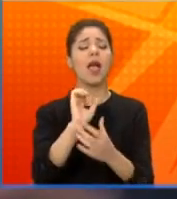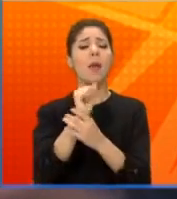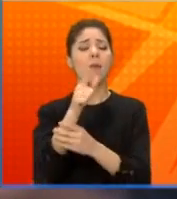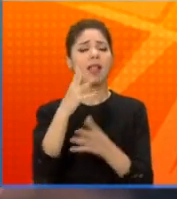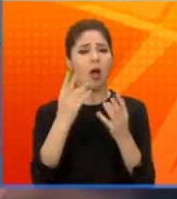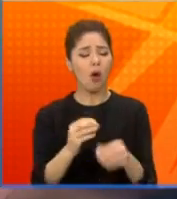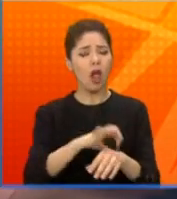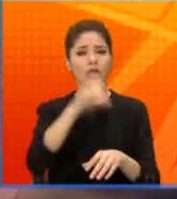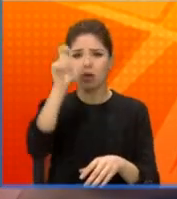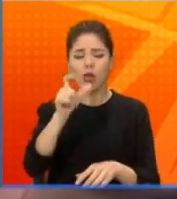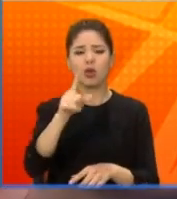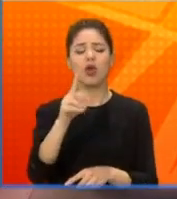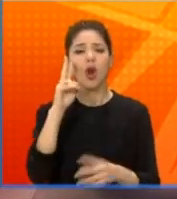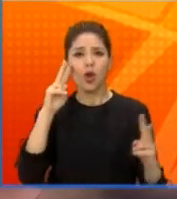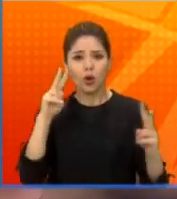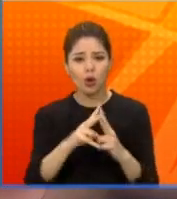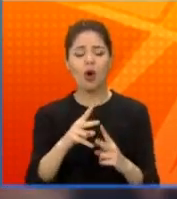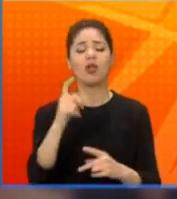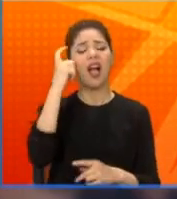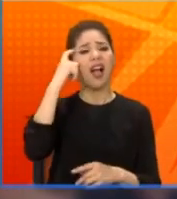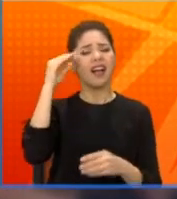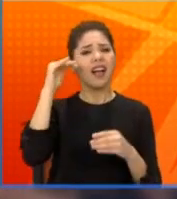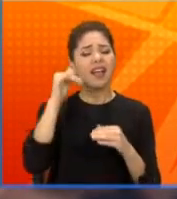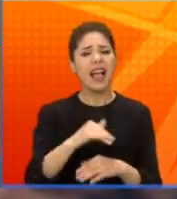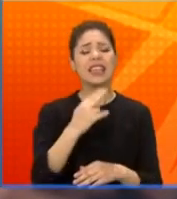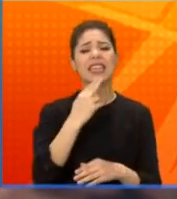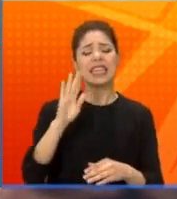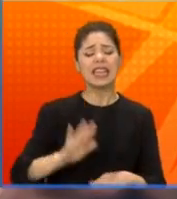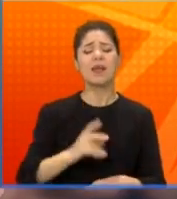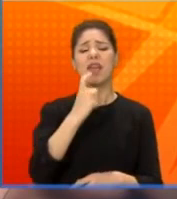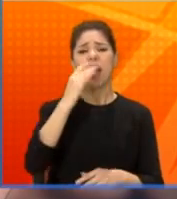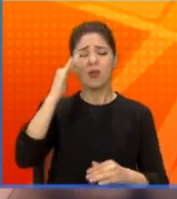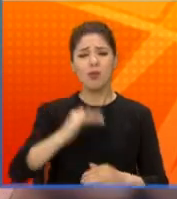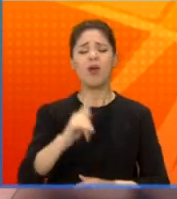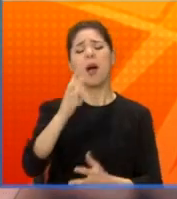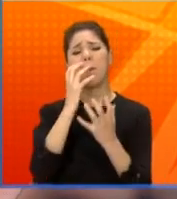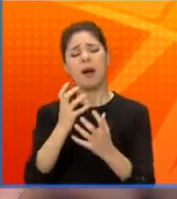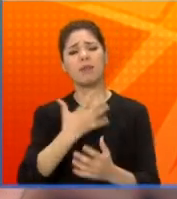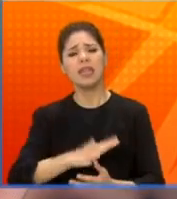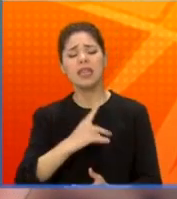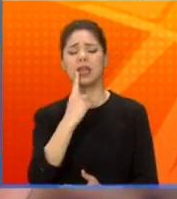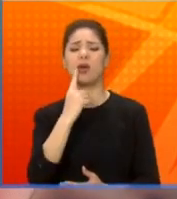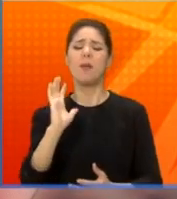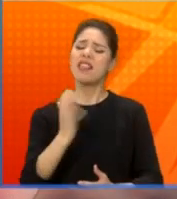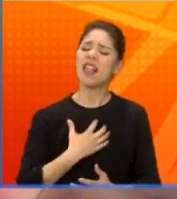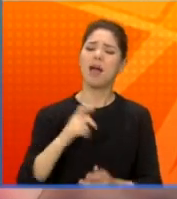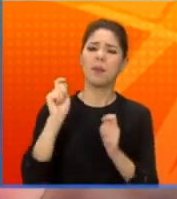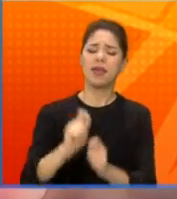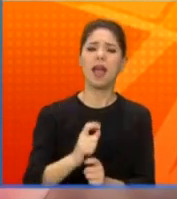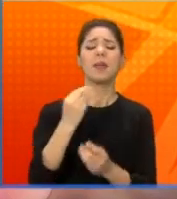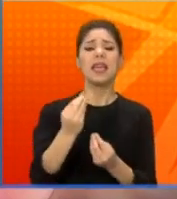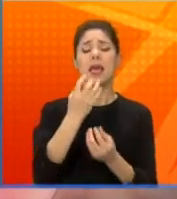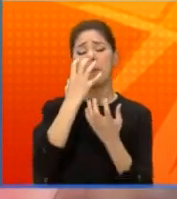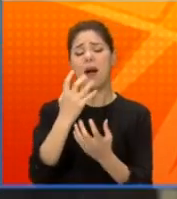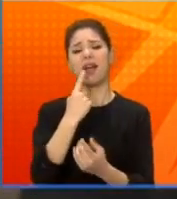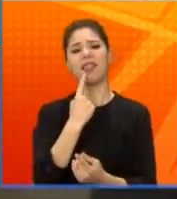olan arkadaşını görmüştük Kalaycı. Aklı kızlarındaydı. "Kızlarım küçük, sahip çıkarsınız değil mi?" sorusuyla onlara iyi